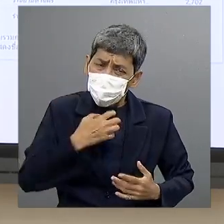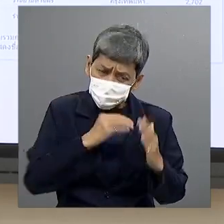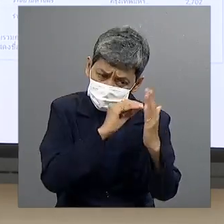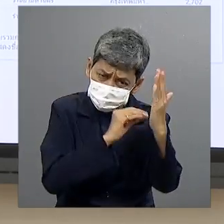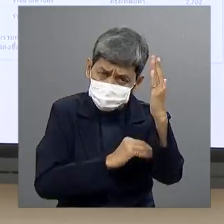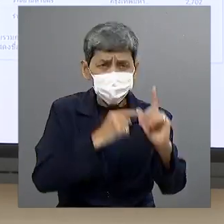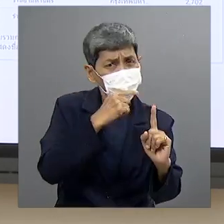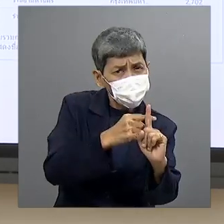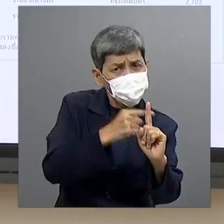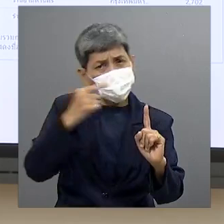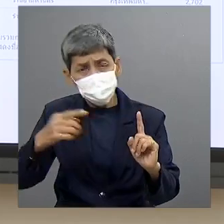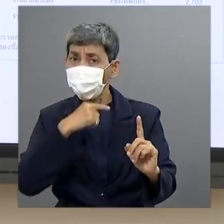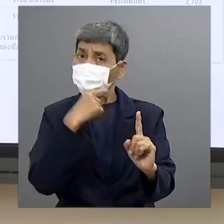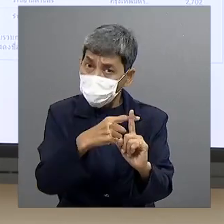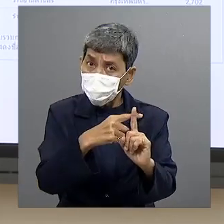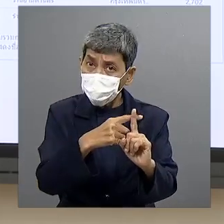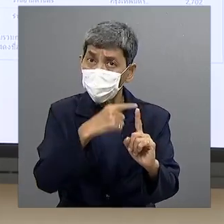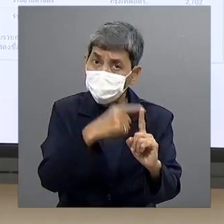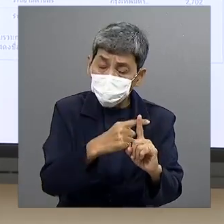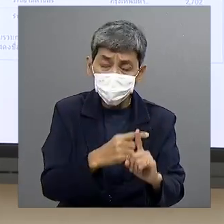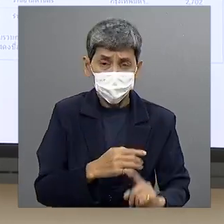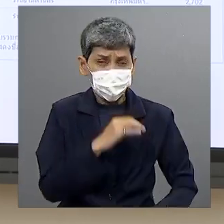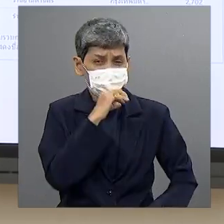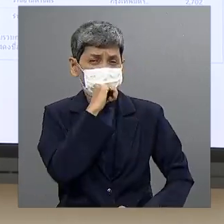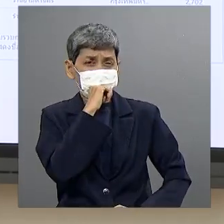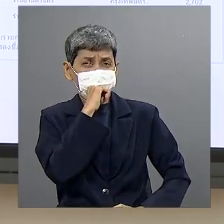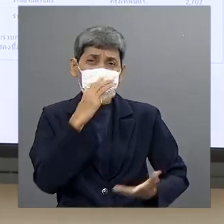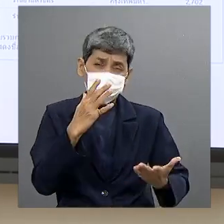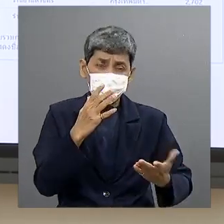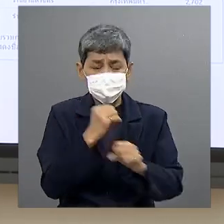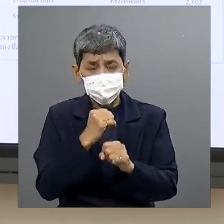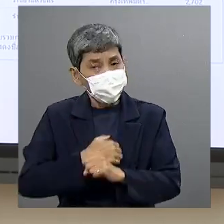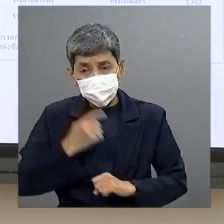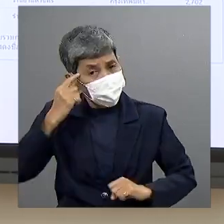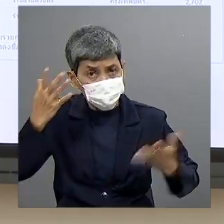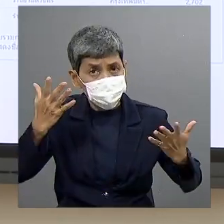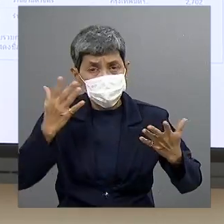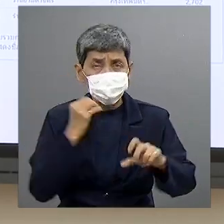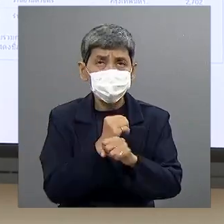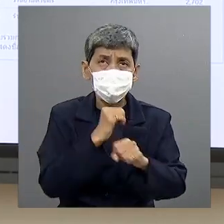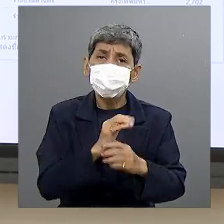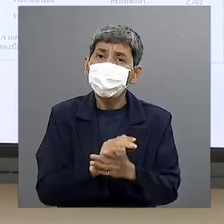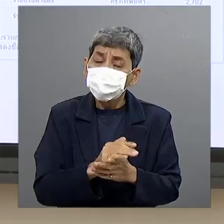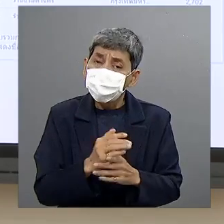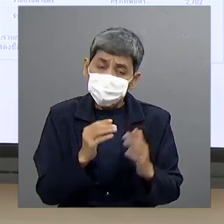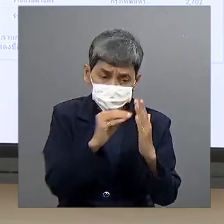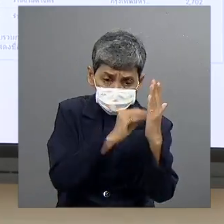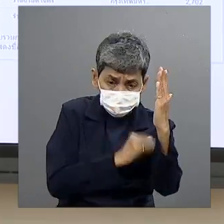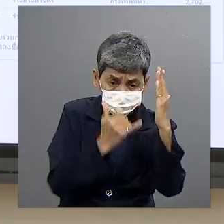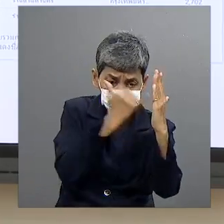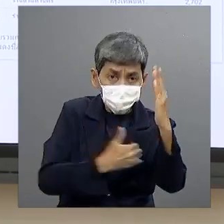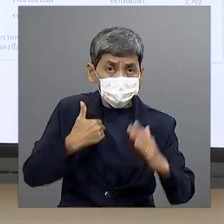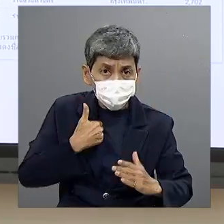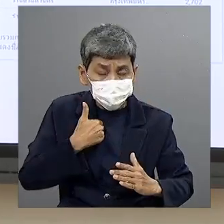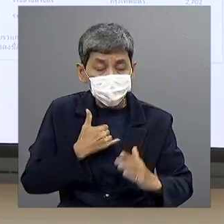านเป็นบวกแล้วท่านไม่บันทึกผลแล้วเราก็จะไม่ทราบว่าตอนนี้นะฮะท่านเดินทางไปตรงไหนหรือเปล่าท่านอาจจะไปกระจ